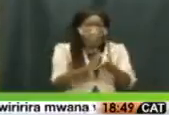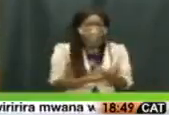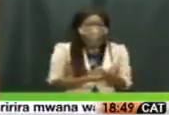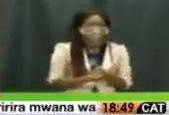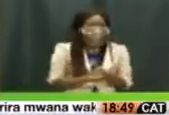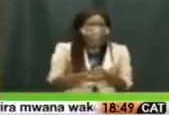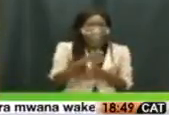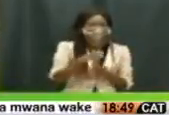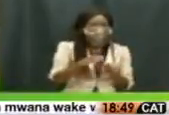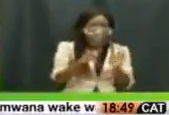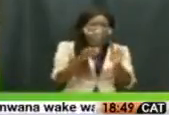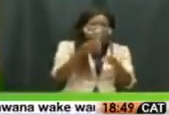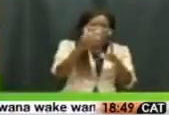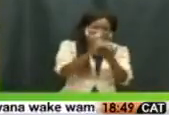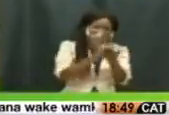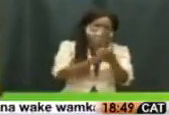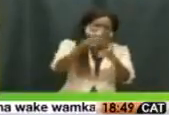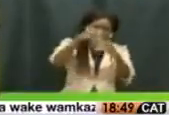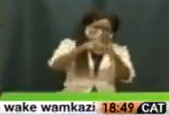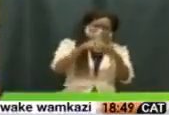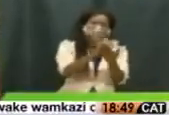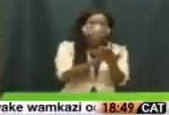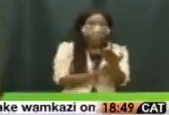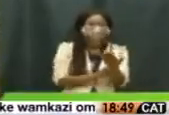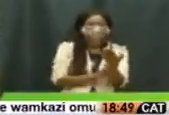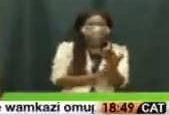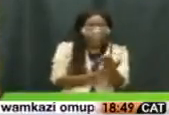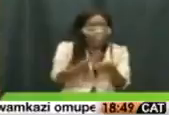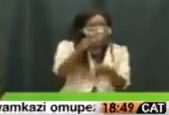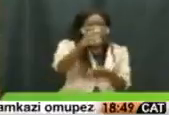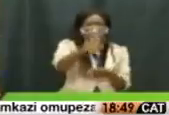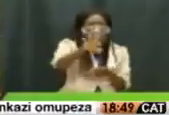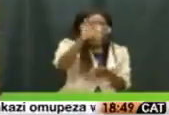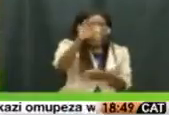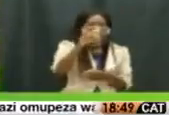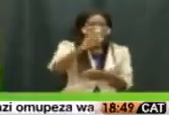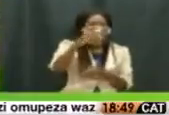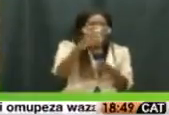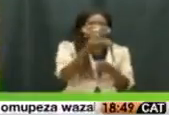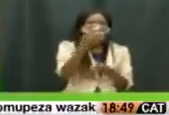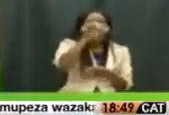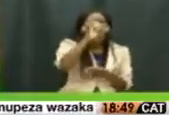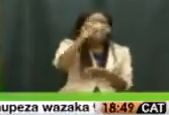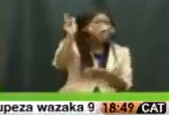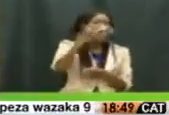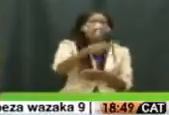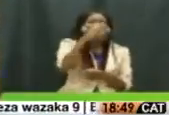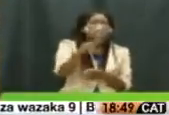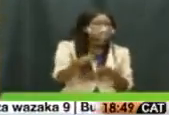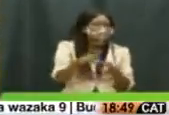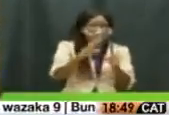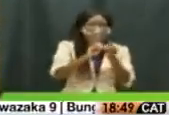angapange sanction asikuti angapange sanction mankhwala oti angapange zimkazimi so ndifuna ndinepo